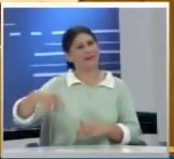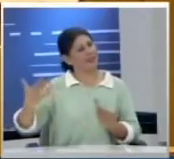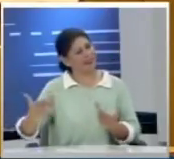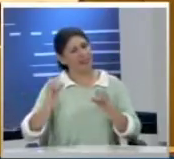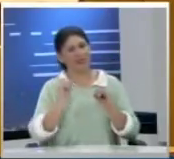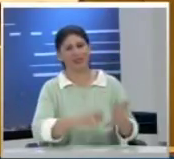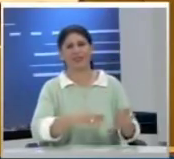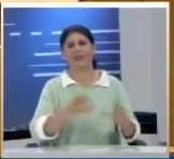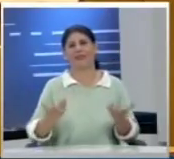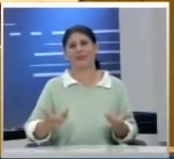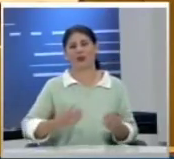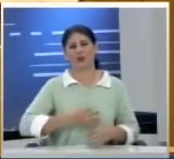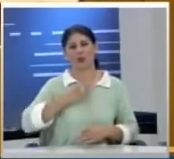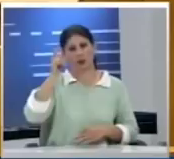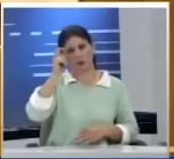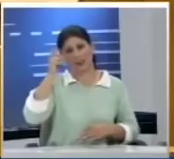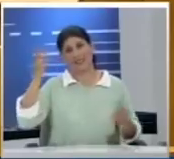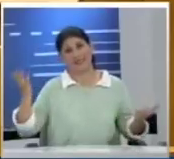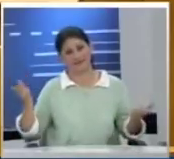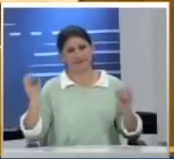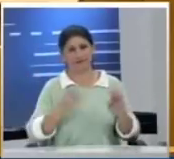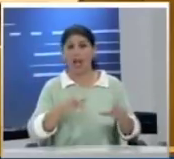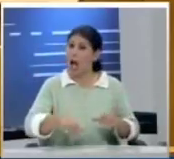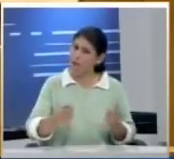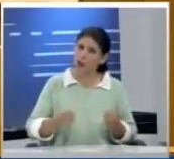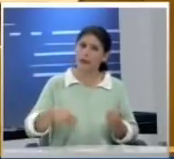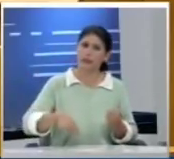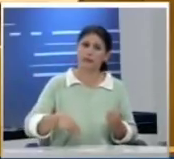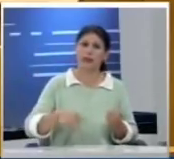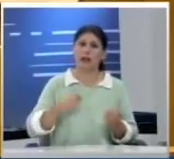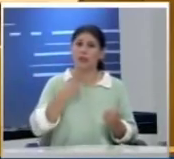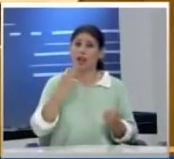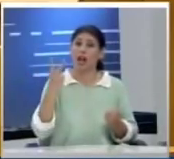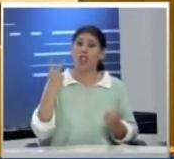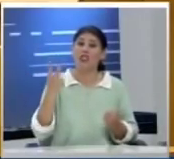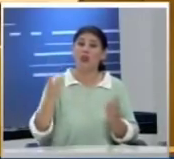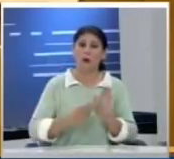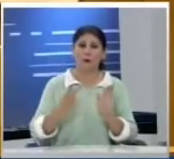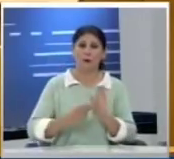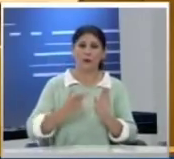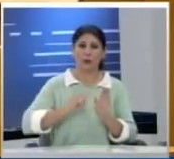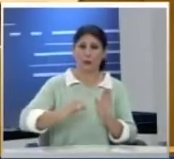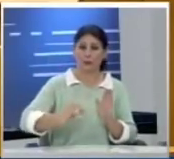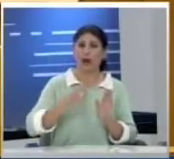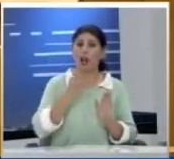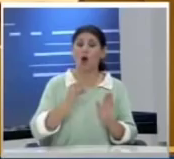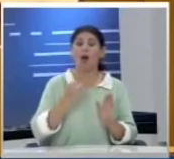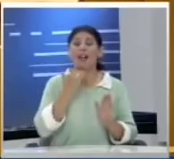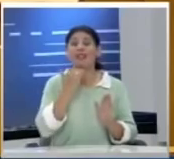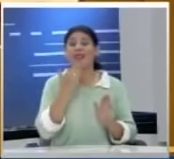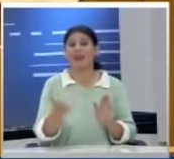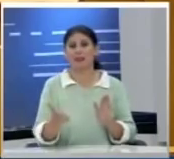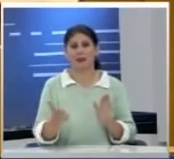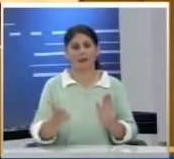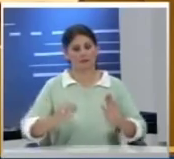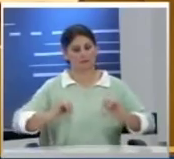του κ. Σαμαρά, γιατί αυτό γίνεται σήμερα, θα έλεγα ότι είναι δυο φορές δηλός, γιατί δεν έχει το σθένος